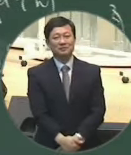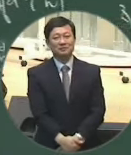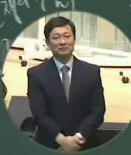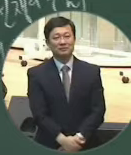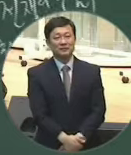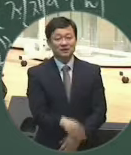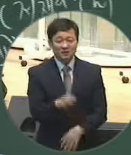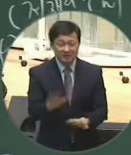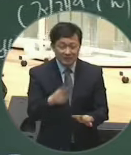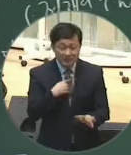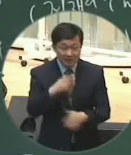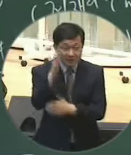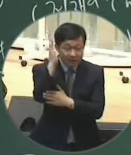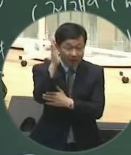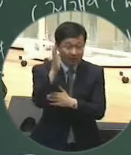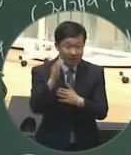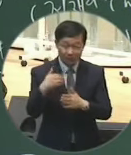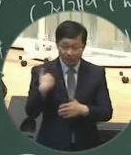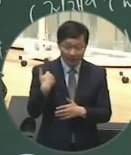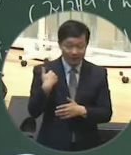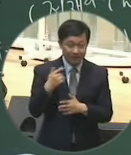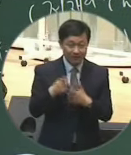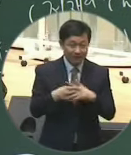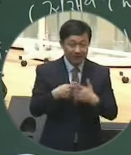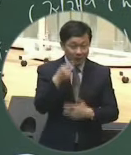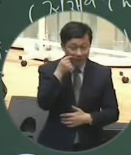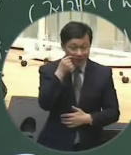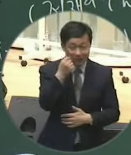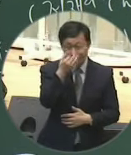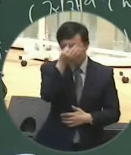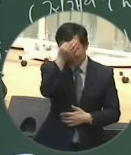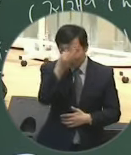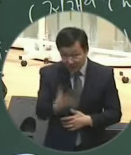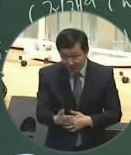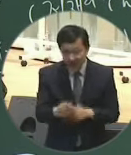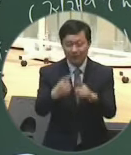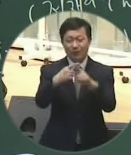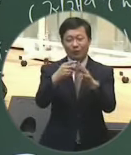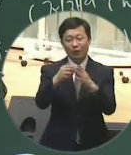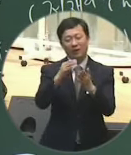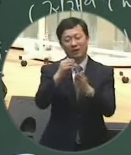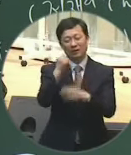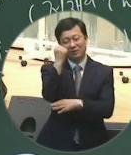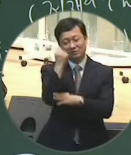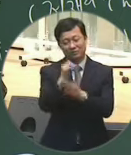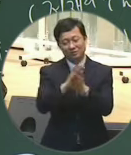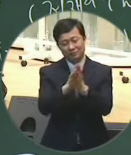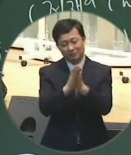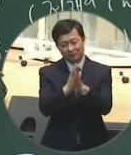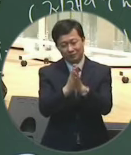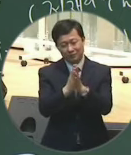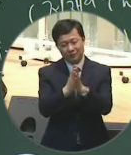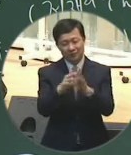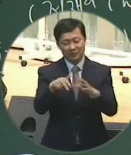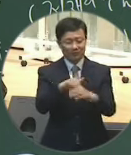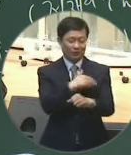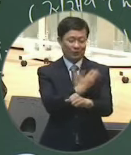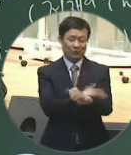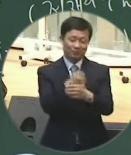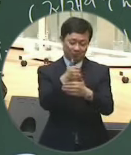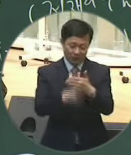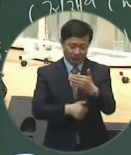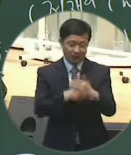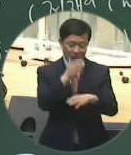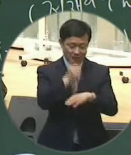이 말을 모를 때마다 교단들은 교권으로 보냈고 전쟁이 일어났습니다. Every time these words